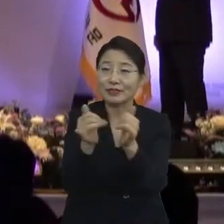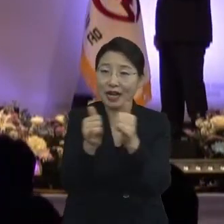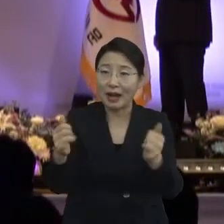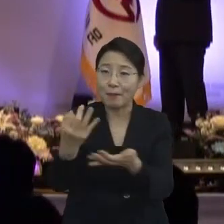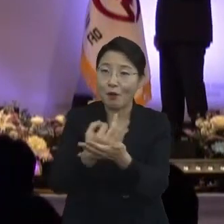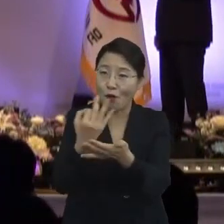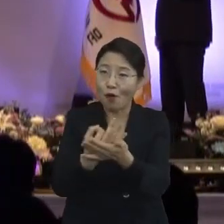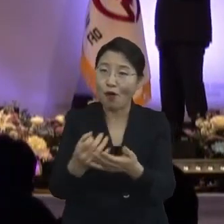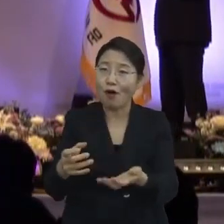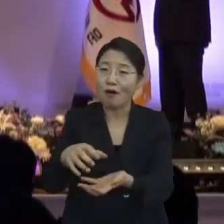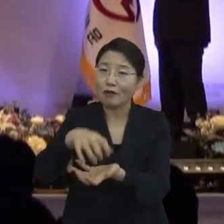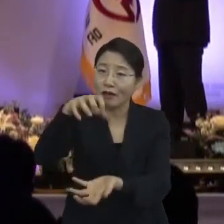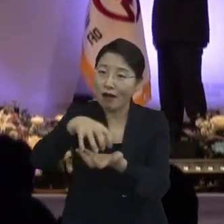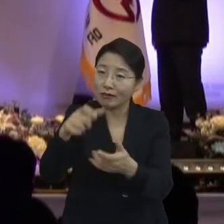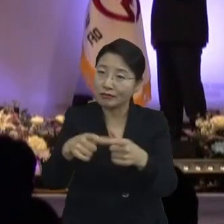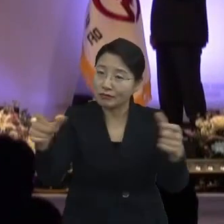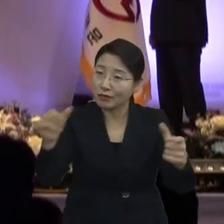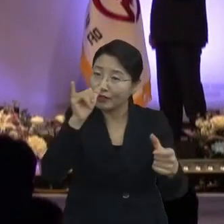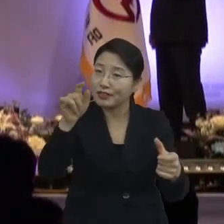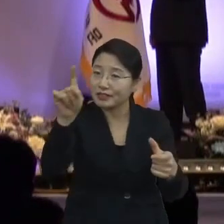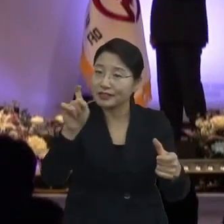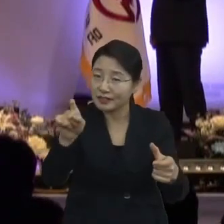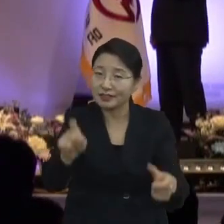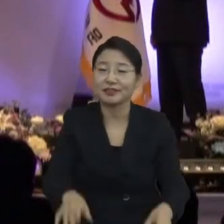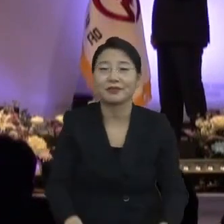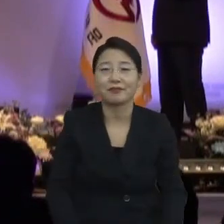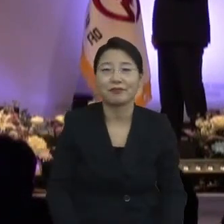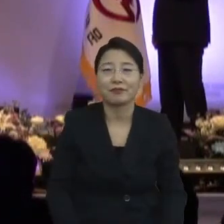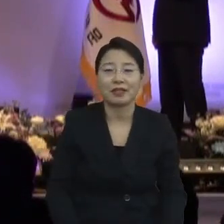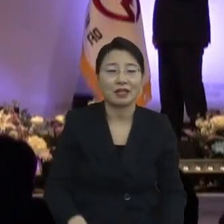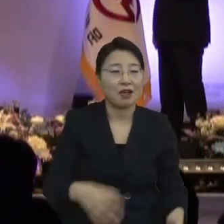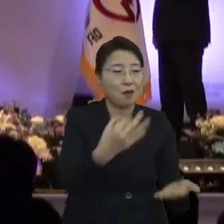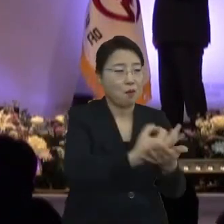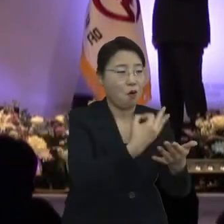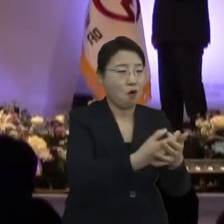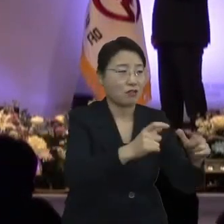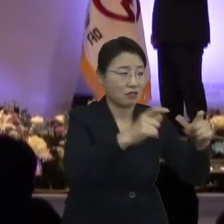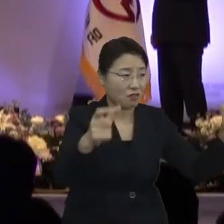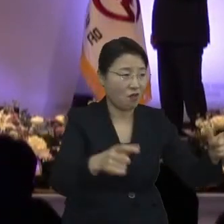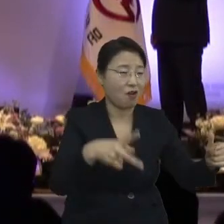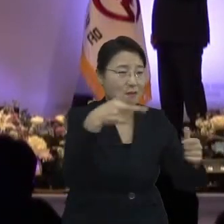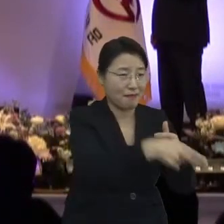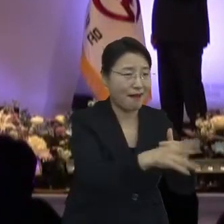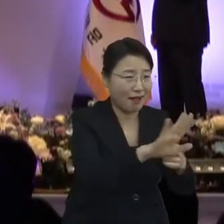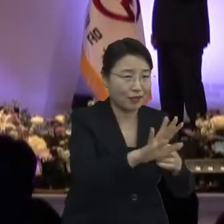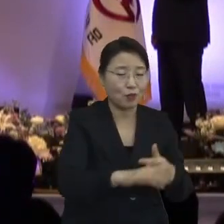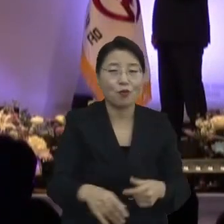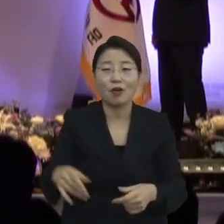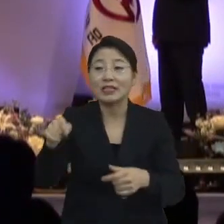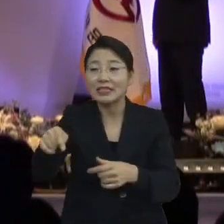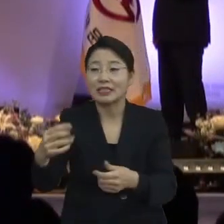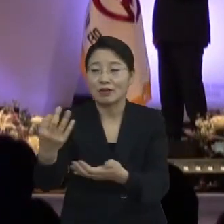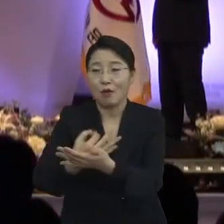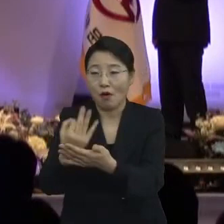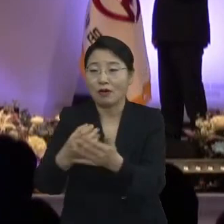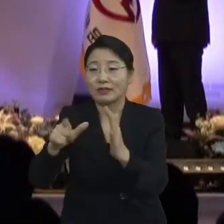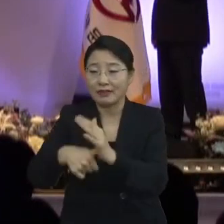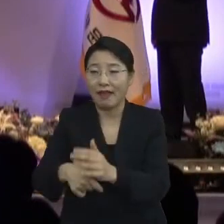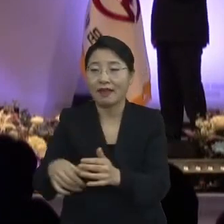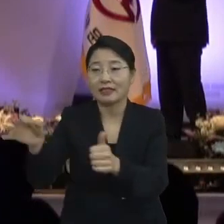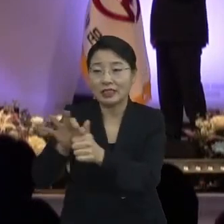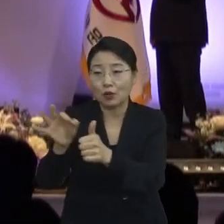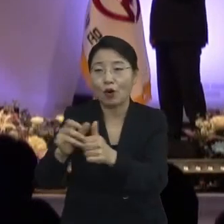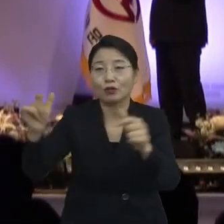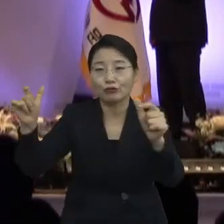기자가 짚어봤습니다. 근로소득이 늘어났다고 지원 대상에서 바로 빼지 않고 지원 금액을 줄여나가는 방식인데, 근로의욕을 꺾지 않아